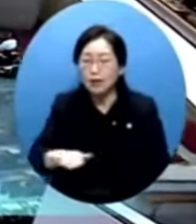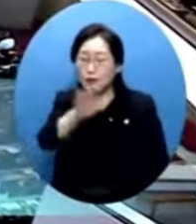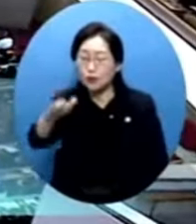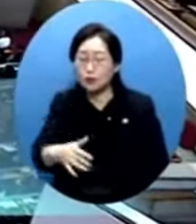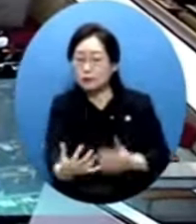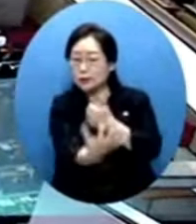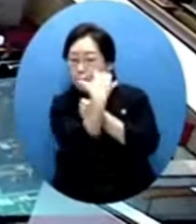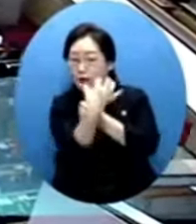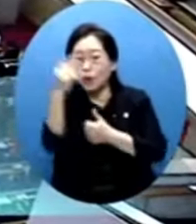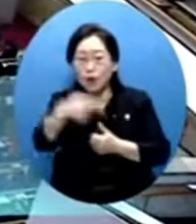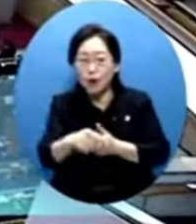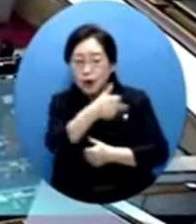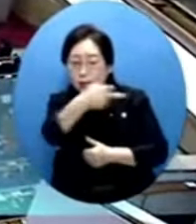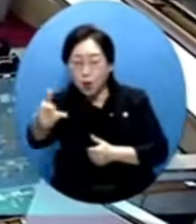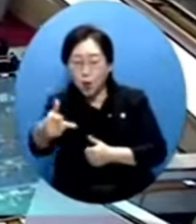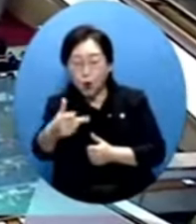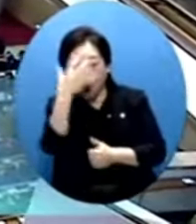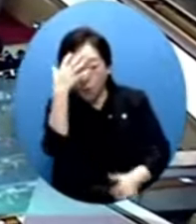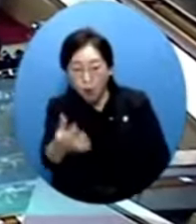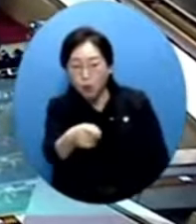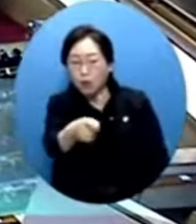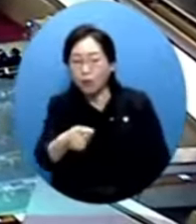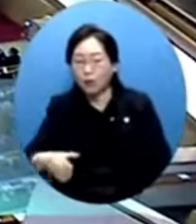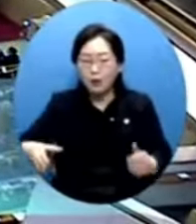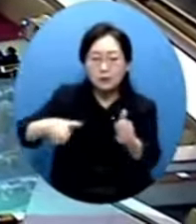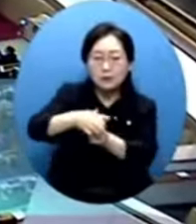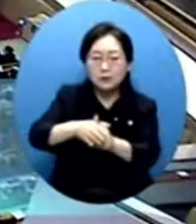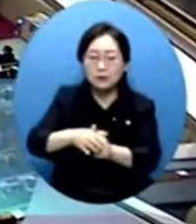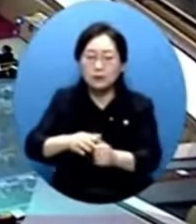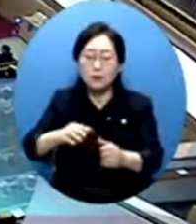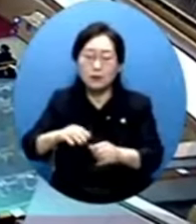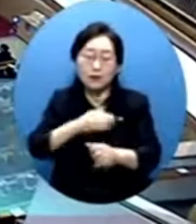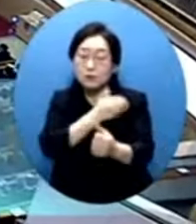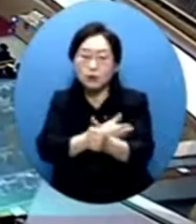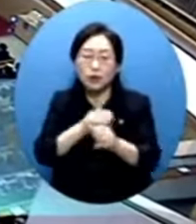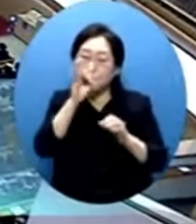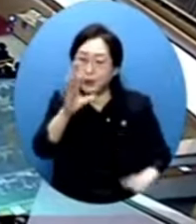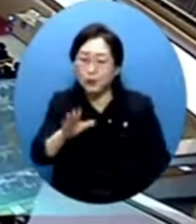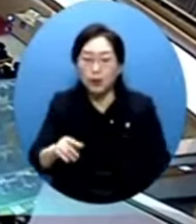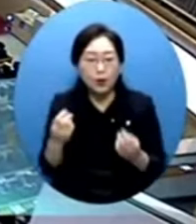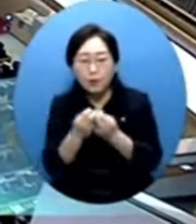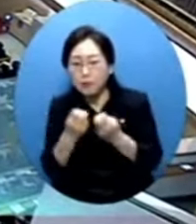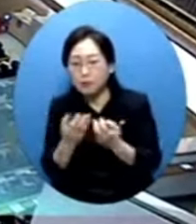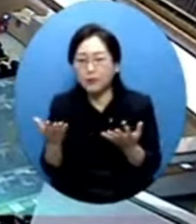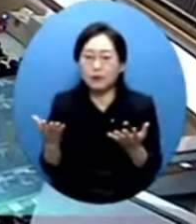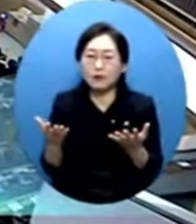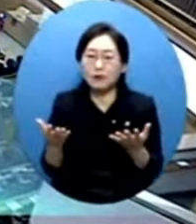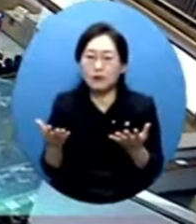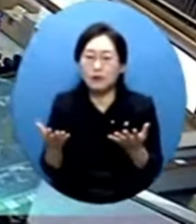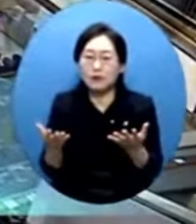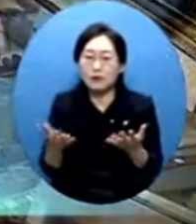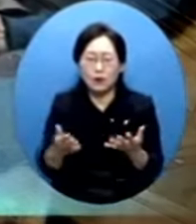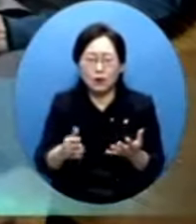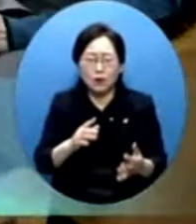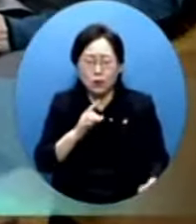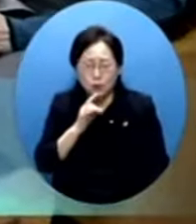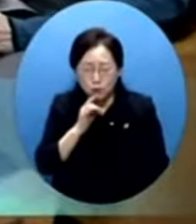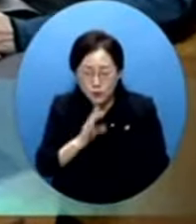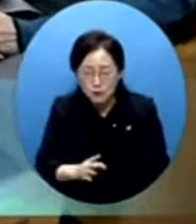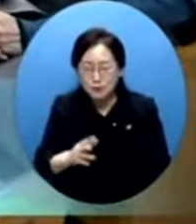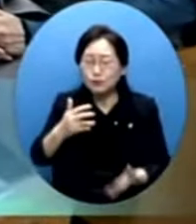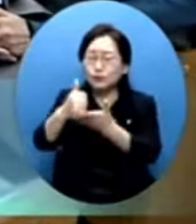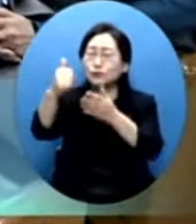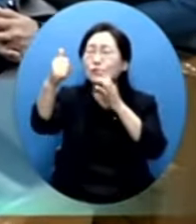치료는이 큰 무리를 우리가 작할 능력이 없고 어떻게 할 줄도 알지 못하고 오직